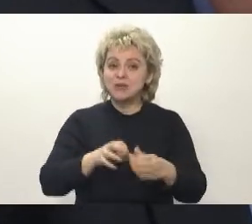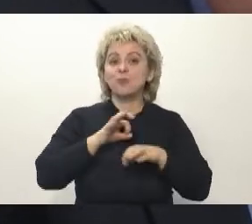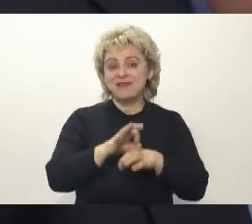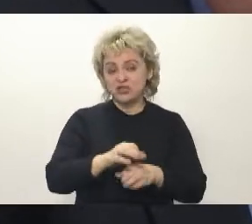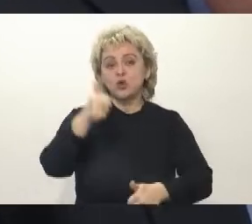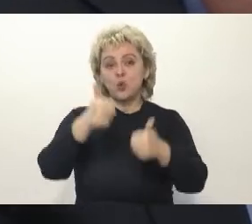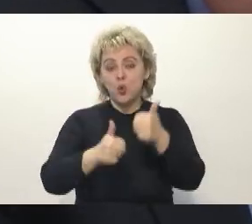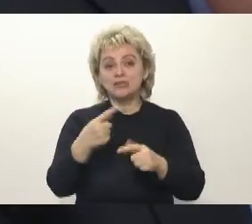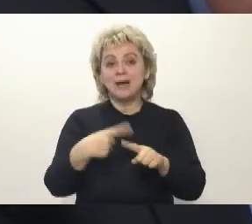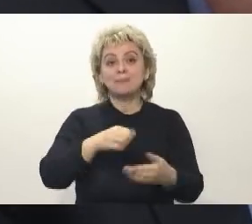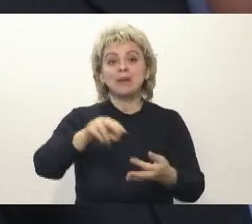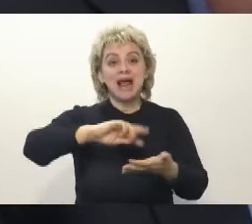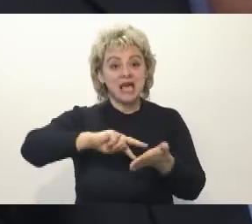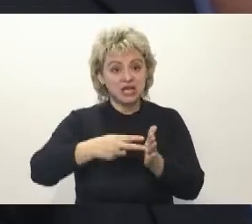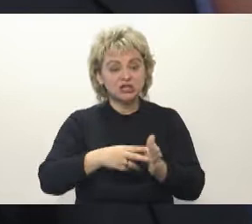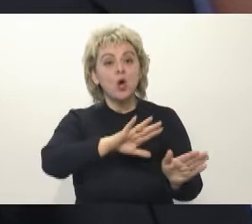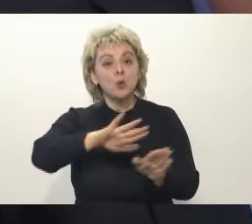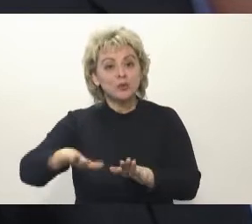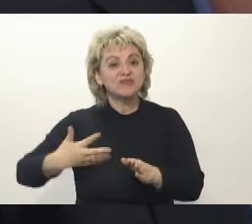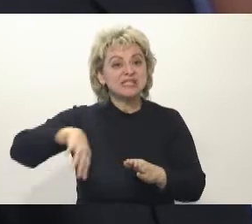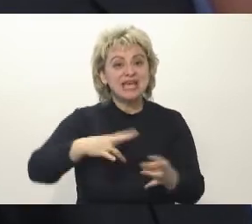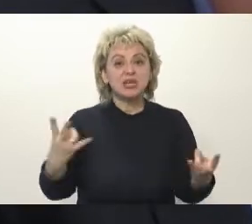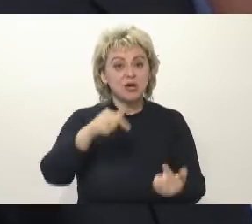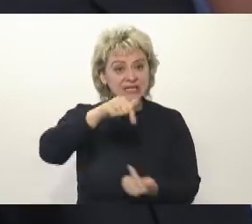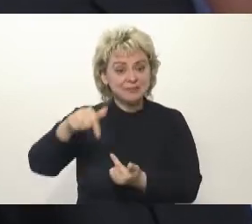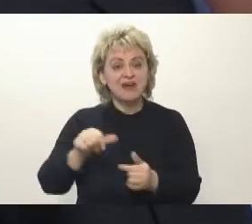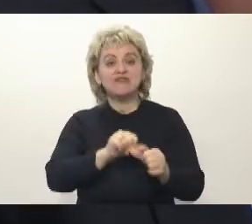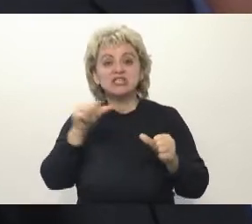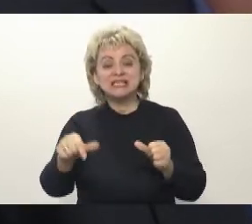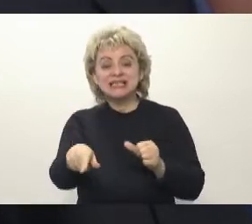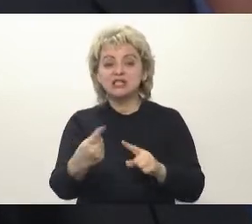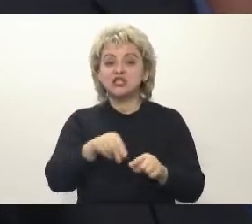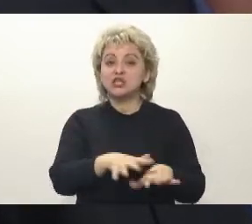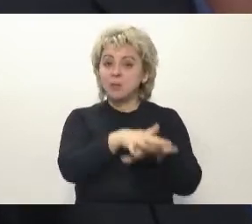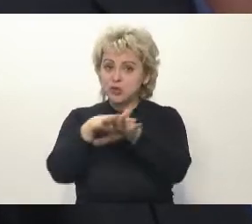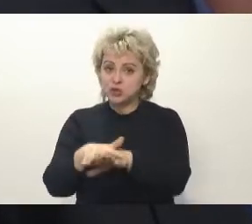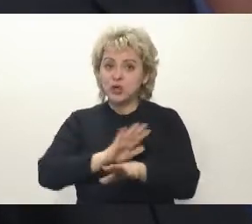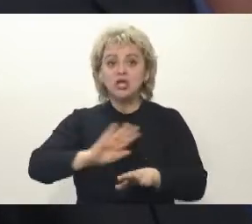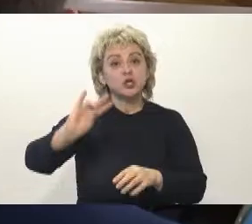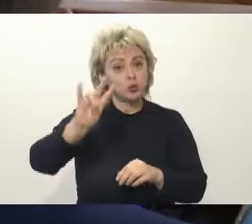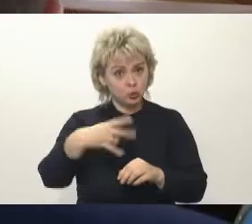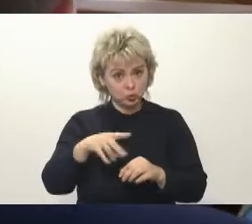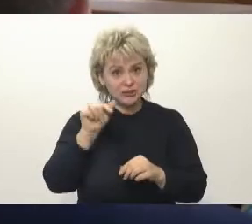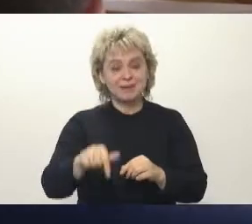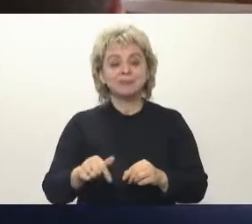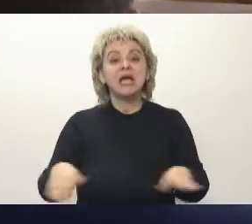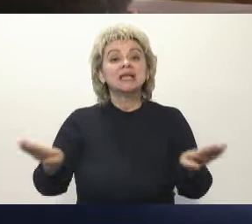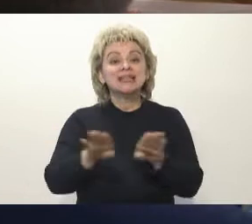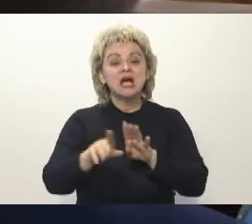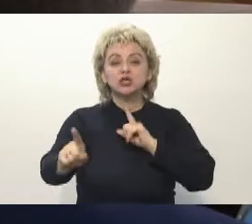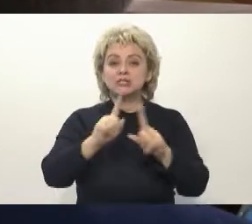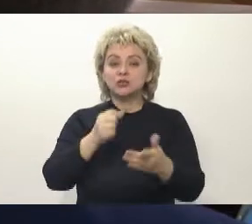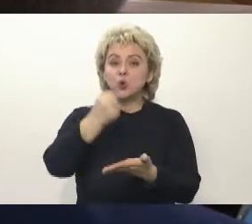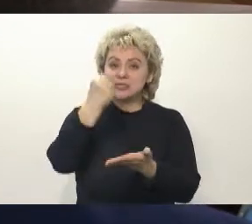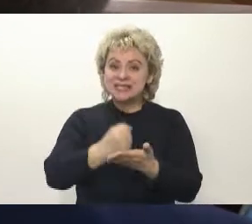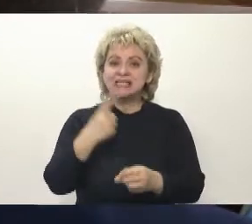конкурса. Проект постановления прошел все необходимые согласования, выделение дополнительных средств из областного бюджета не потребуется. Также на